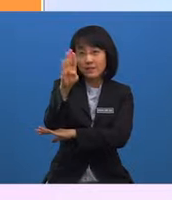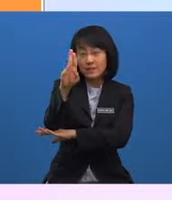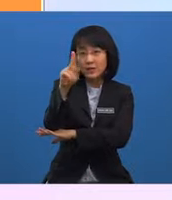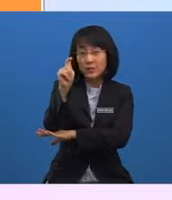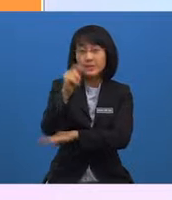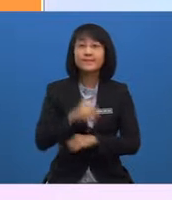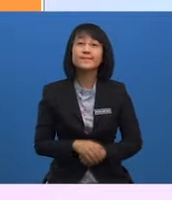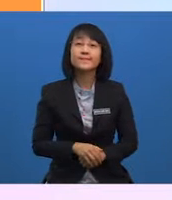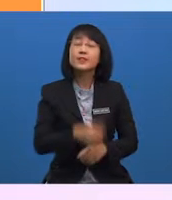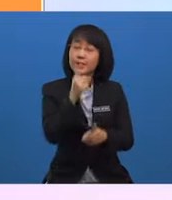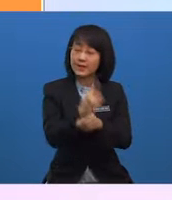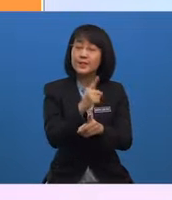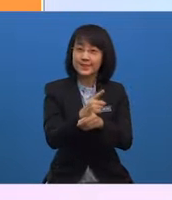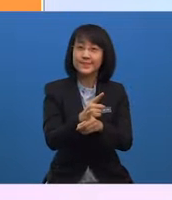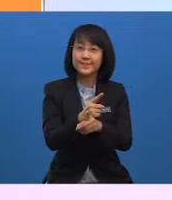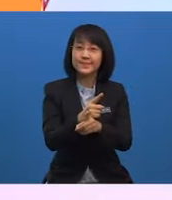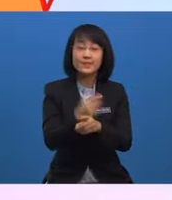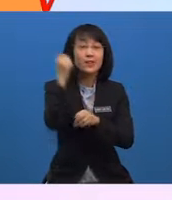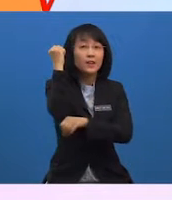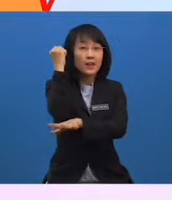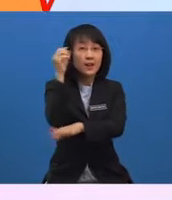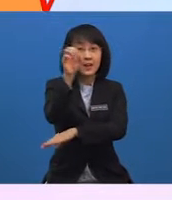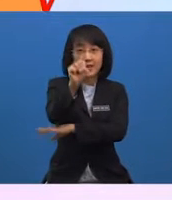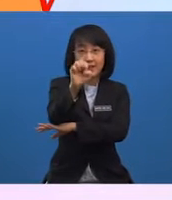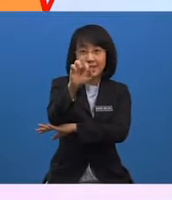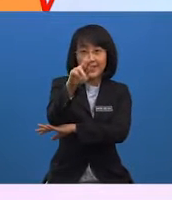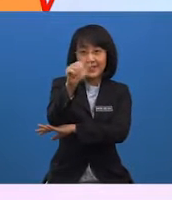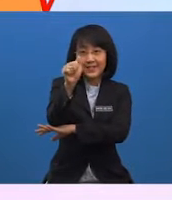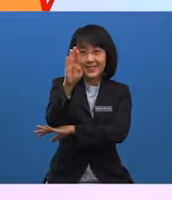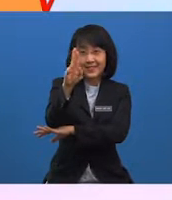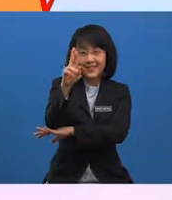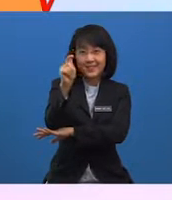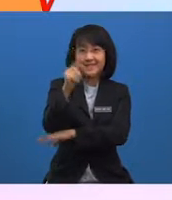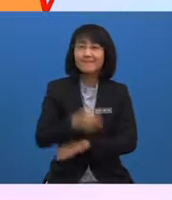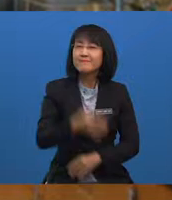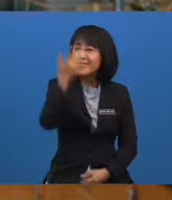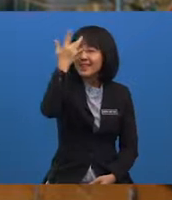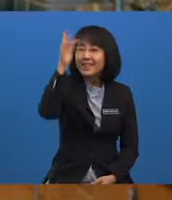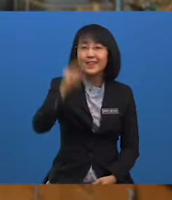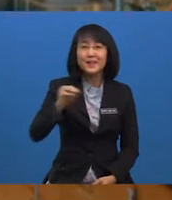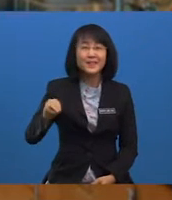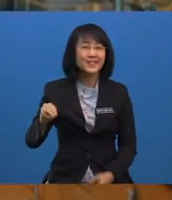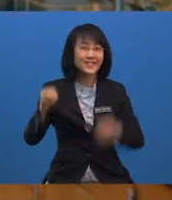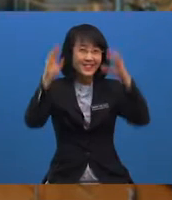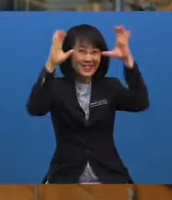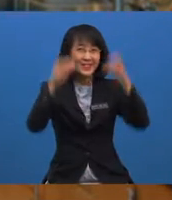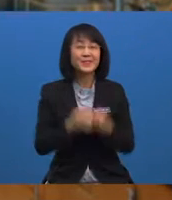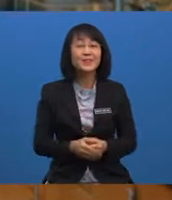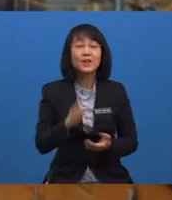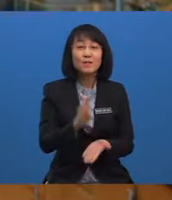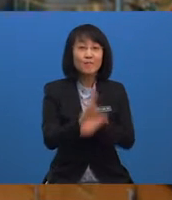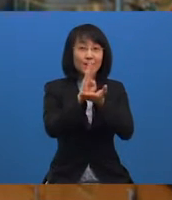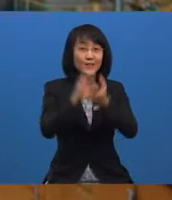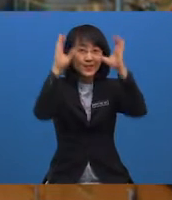Betul. Jenis akar ialah akar serabut. Bijaknya murid-murid cikgu dapat bantu cikgu lengkapkan